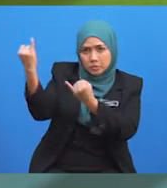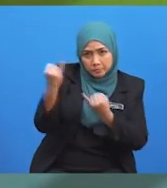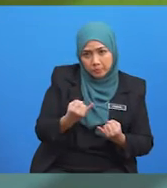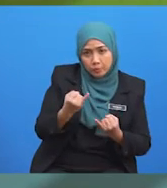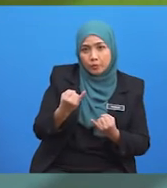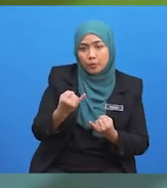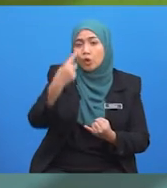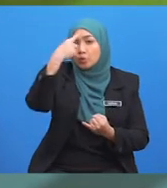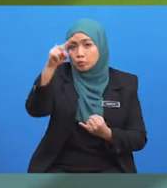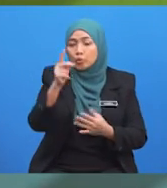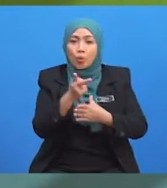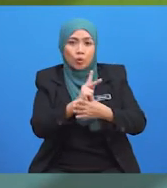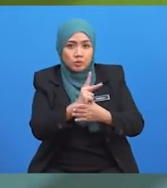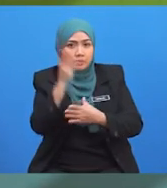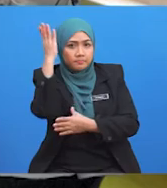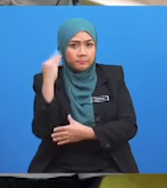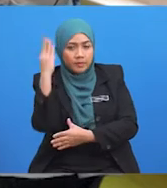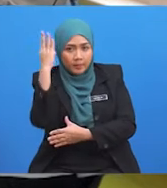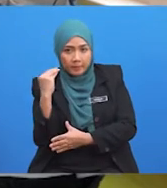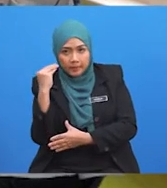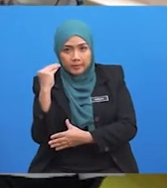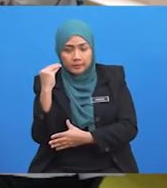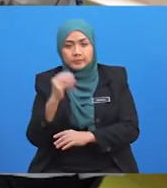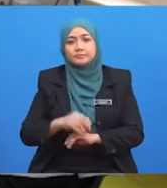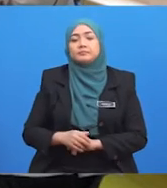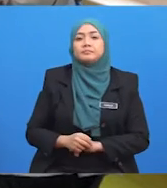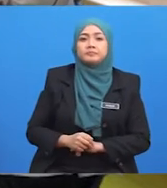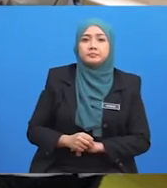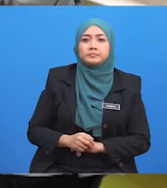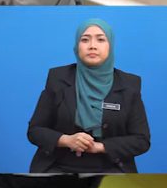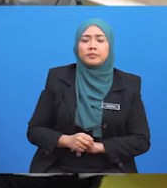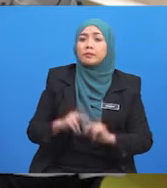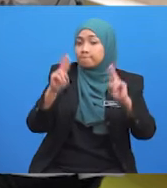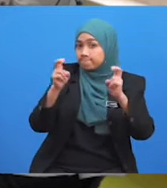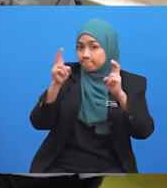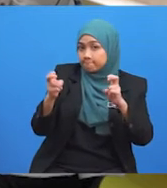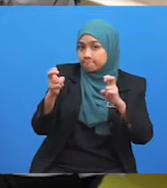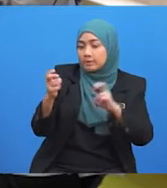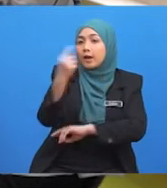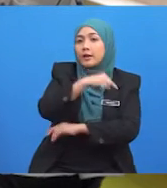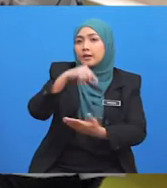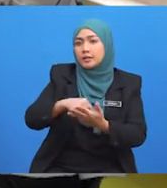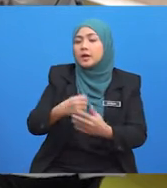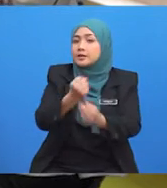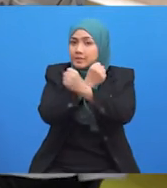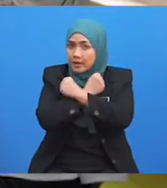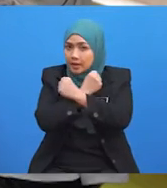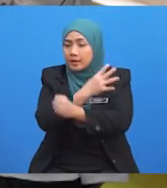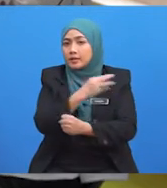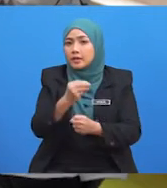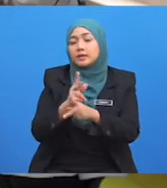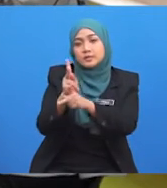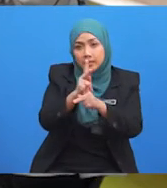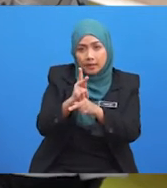menjemput saya untuk kongsikan pengalaman saya. Baik, Encik Kogan. Topik kita hari ini adalah menyayangi dan